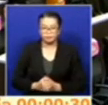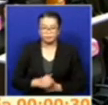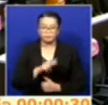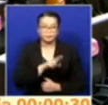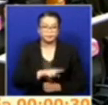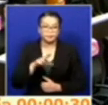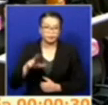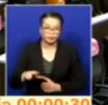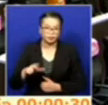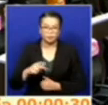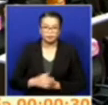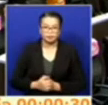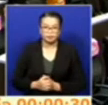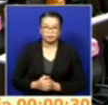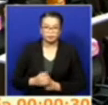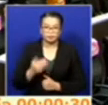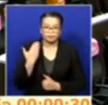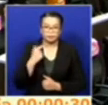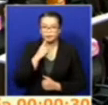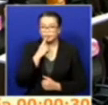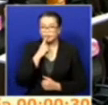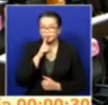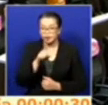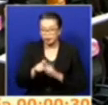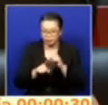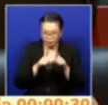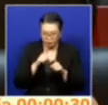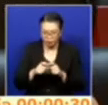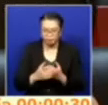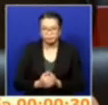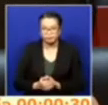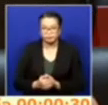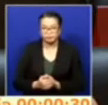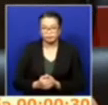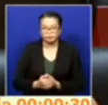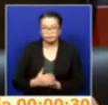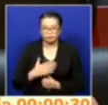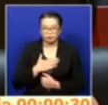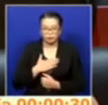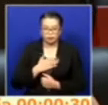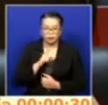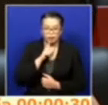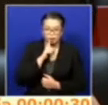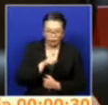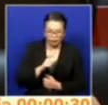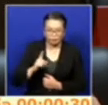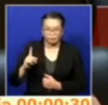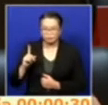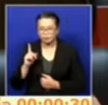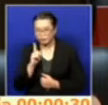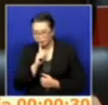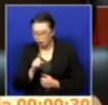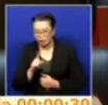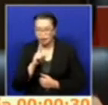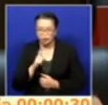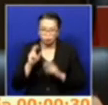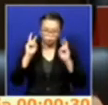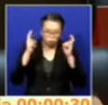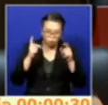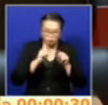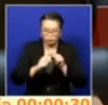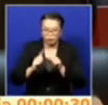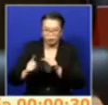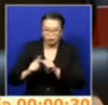กราบเรียนท่านประธานสภาผู้แทนราษฎรที่เคารพครับผมนายสมคิดเชื้อคงส.ส.อุบลราชธานีพรรคเพื่อไท